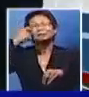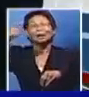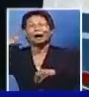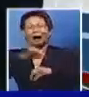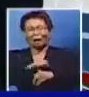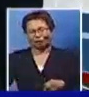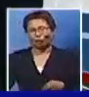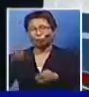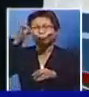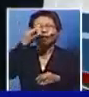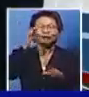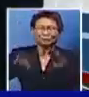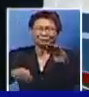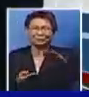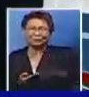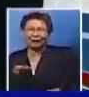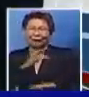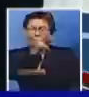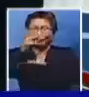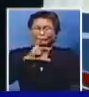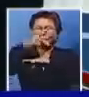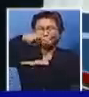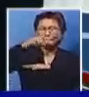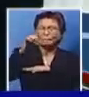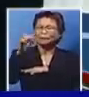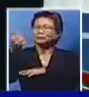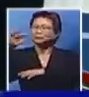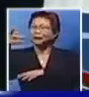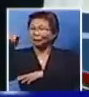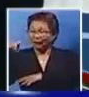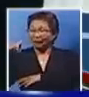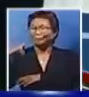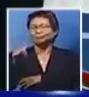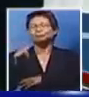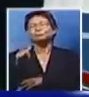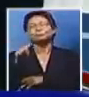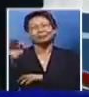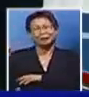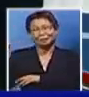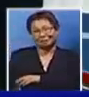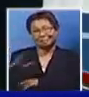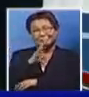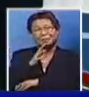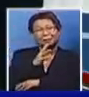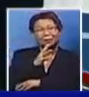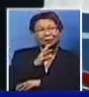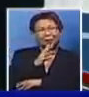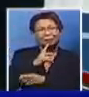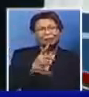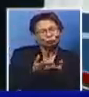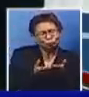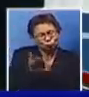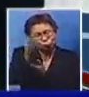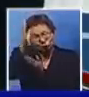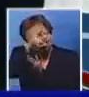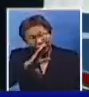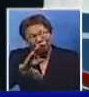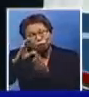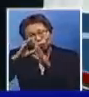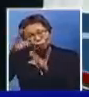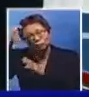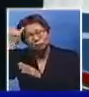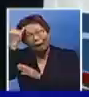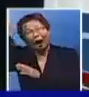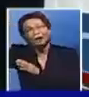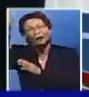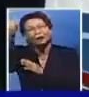Agung Persekutuan Silat Kebangsaan Malaysia Pesaka, Dato' Megat Zulkarnain Omardin bagaimanapun berkata, pihaknya akan terus mencari solusi untuk